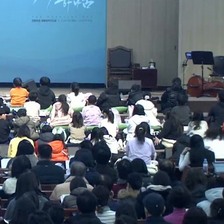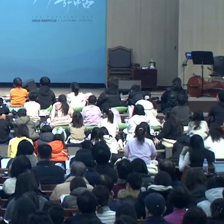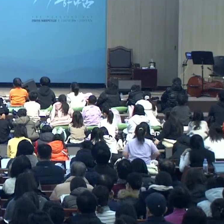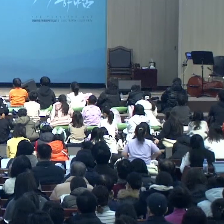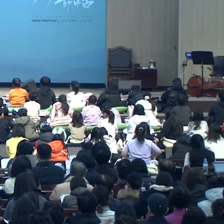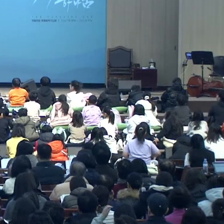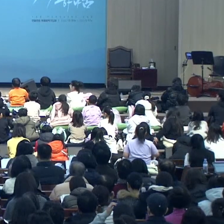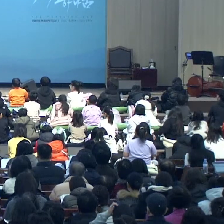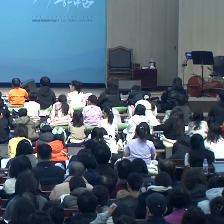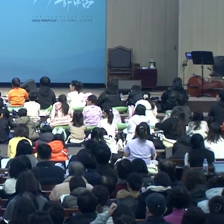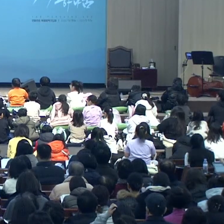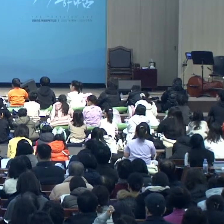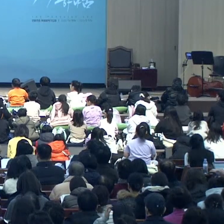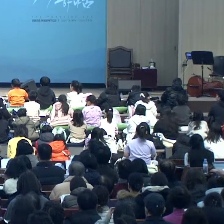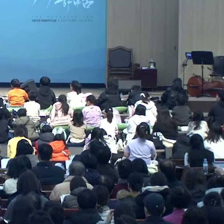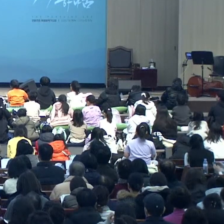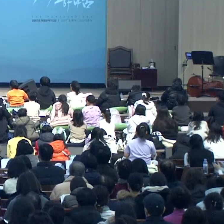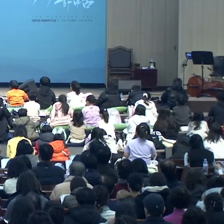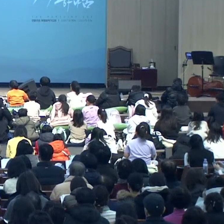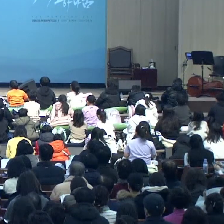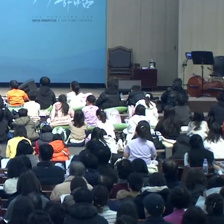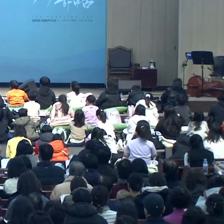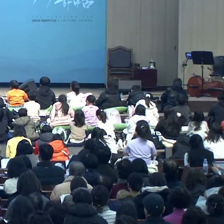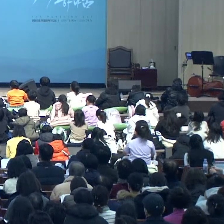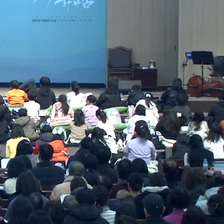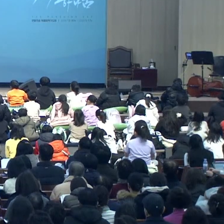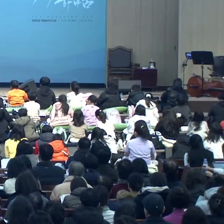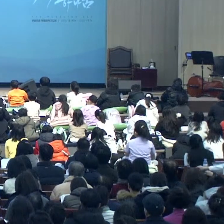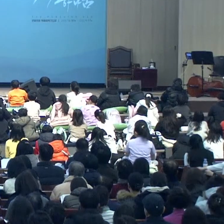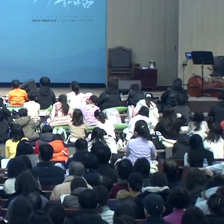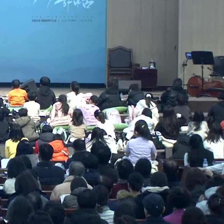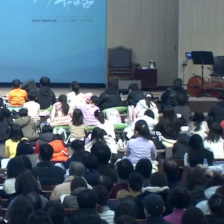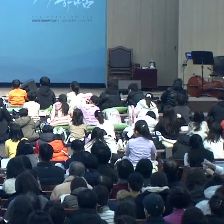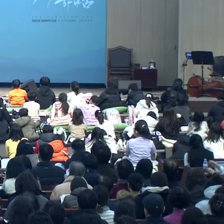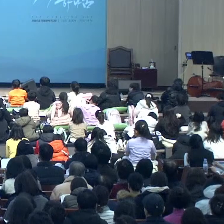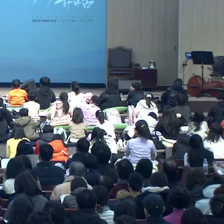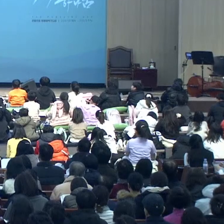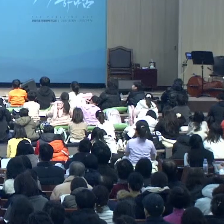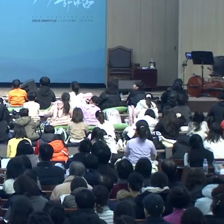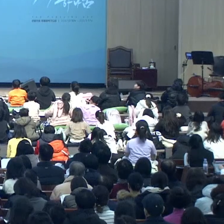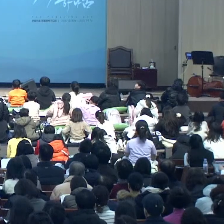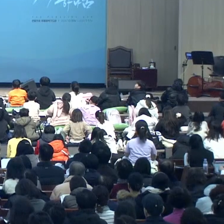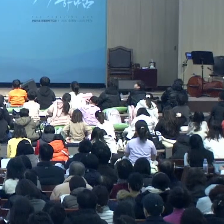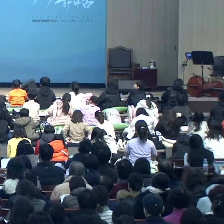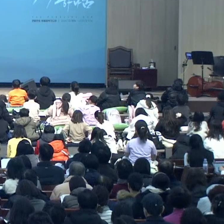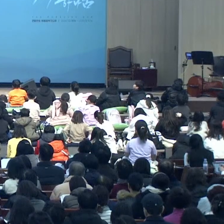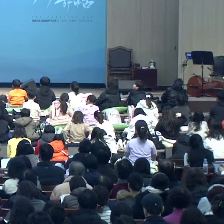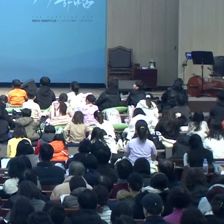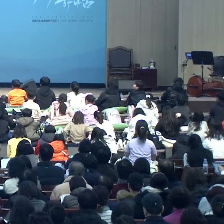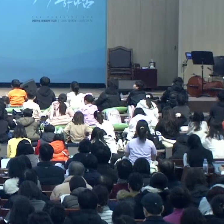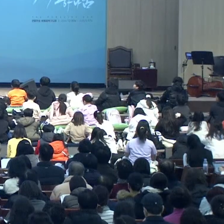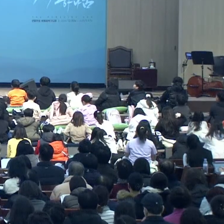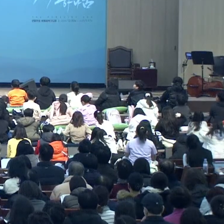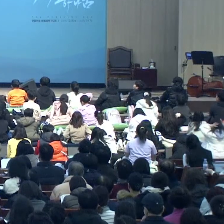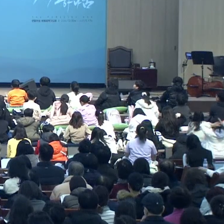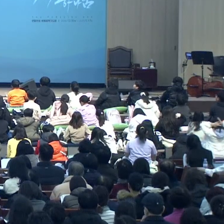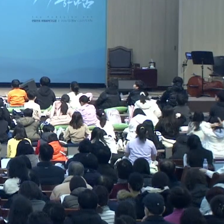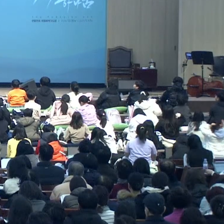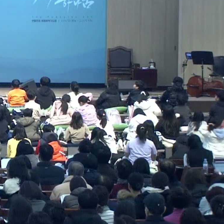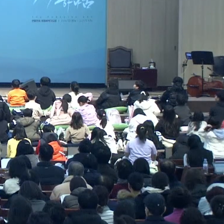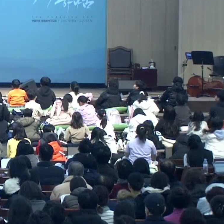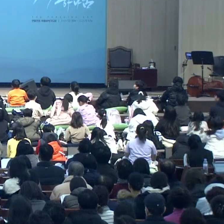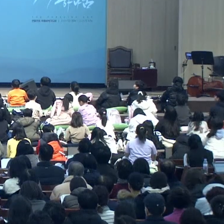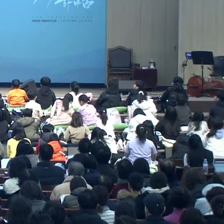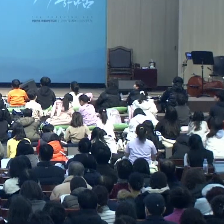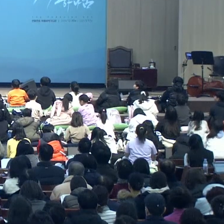네, 우리 첫째 날 우리 귀한 찬양 하나님께 영광을 돌리고 감사를 드립니다. 오늘 힘있게 귀한